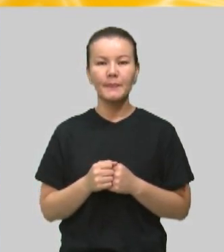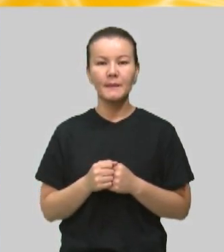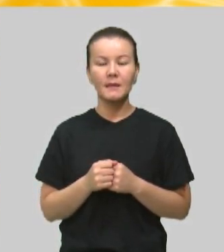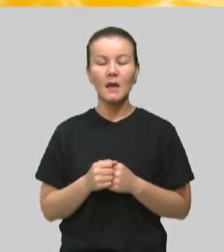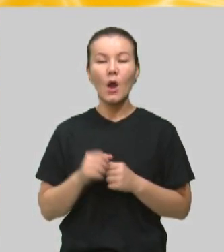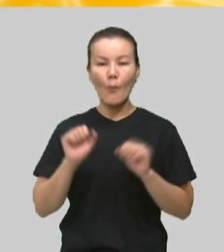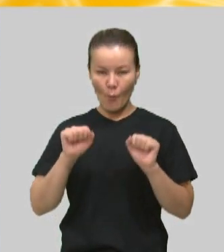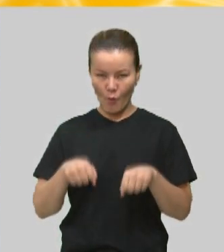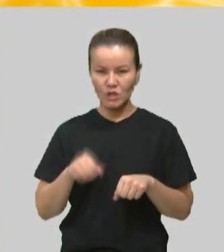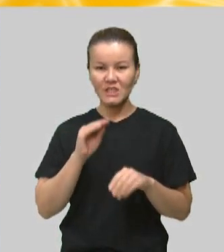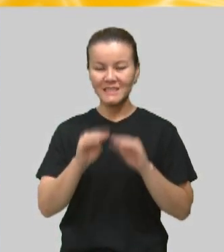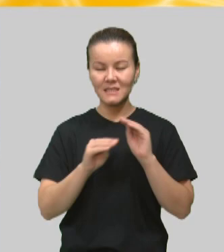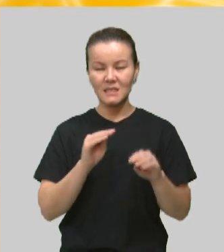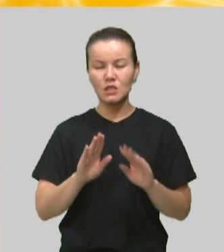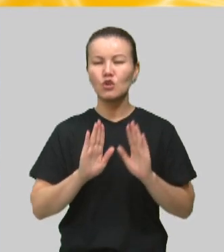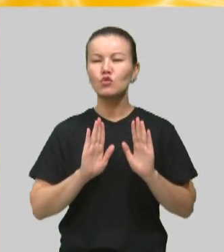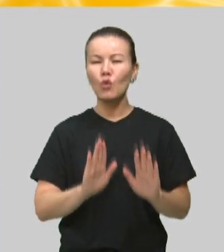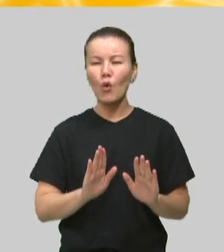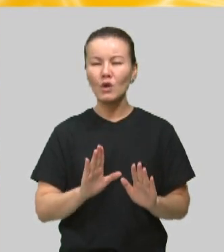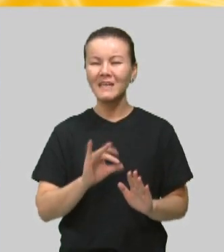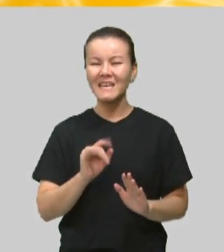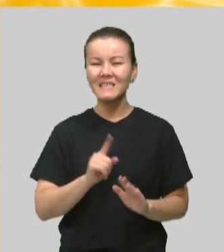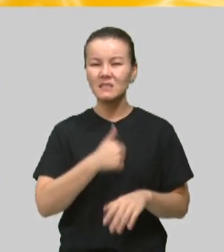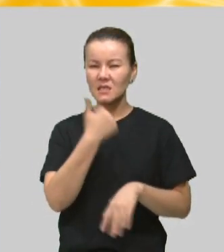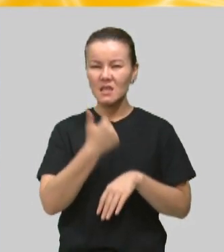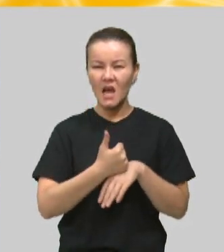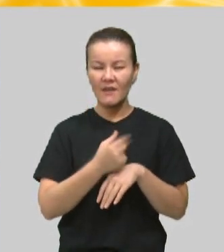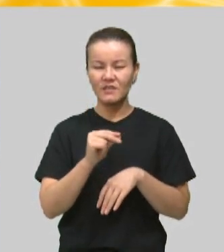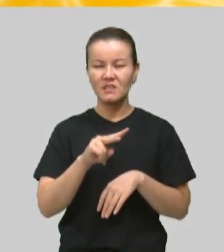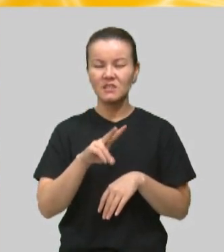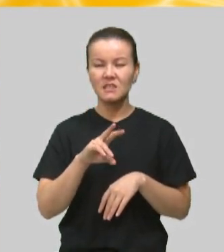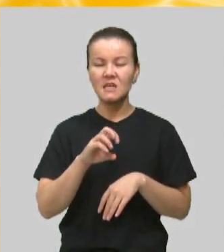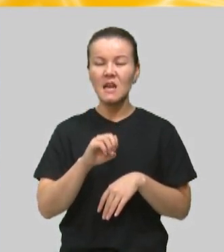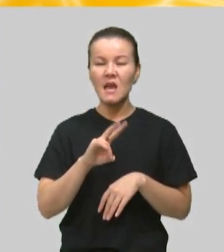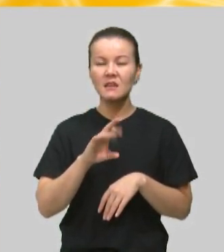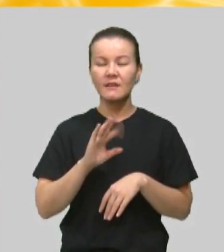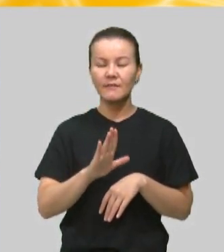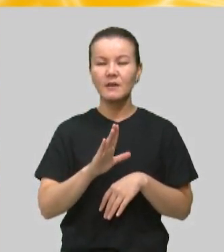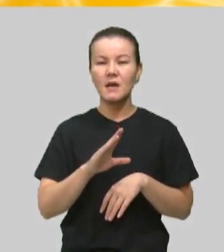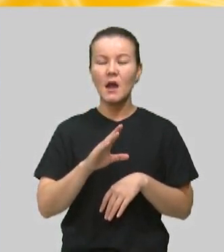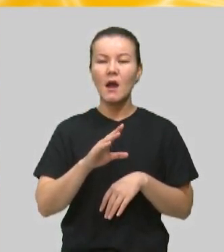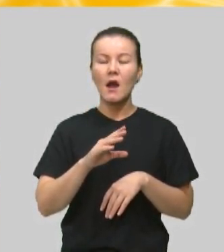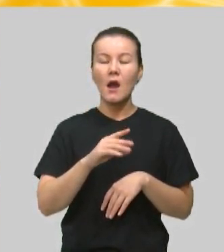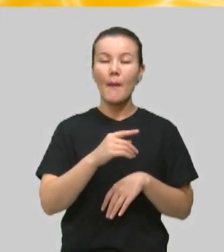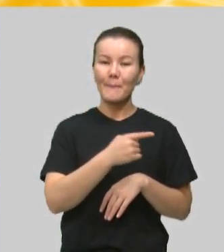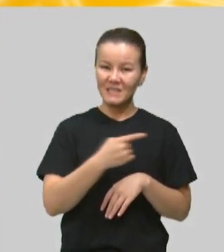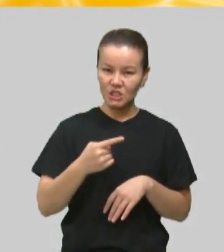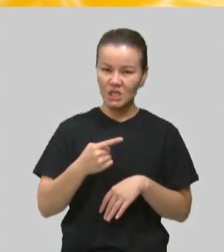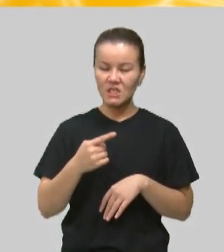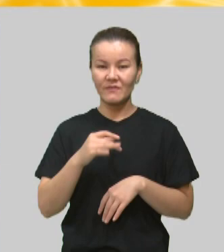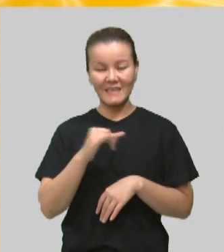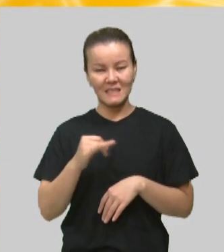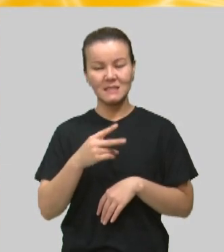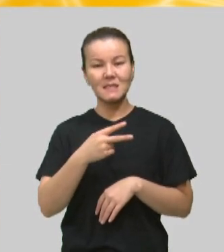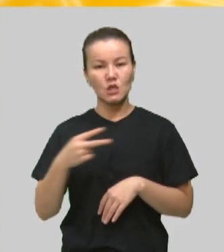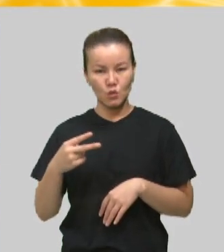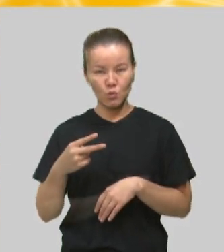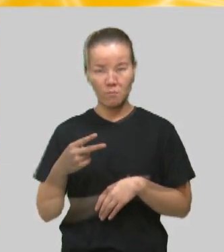может состоять только из главных членов подлежащего и сказуемого.